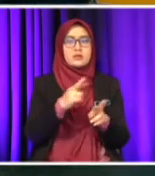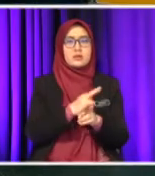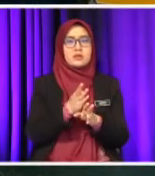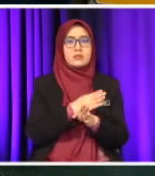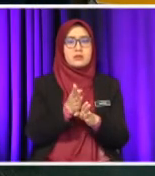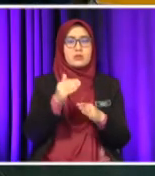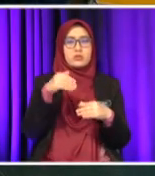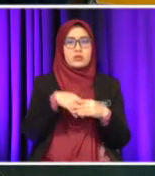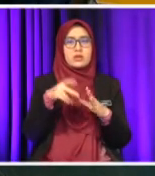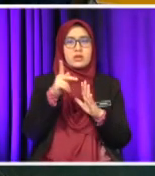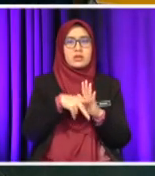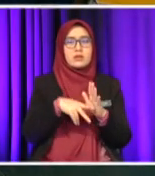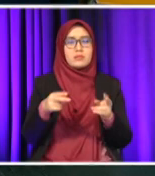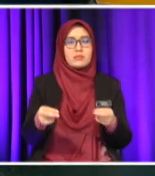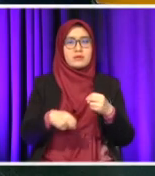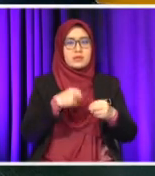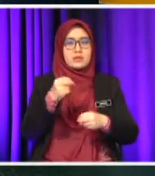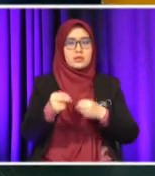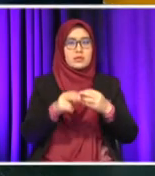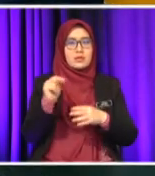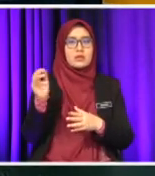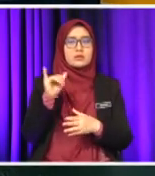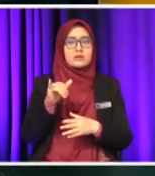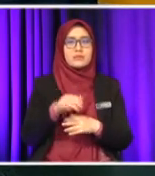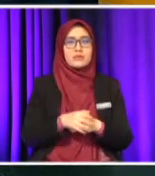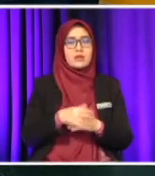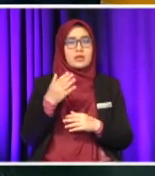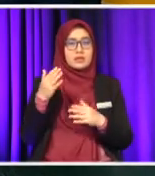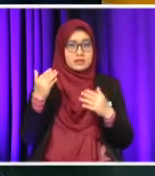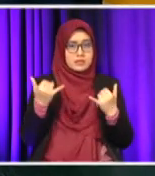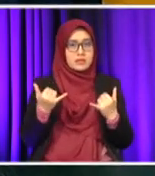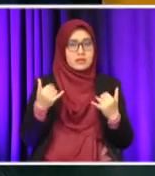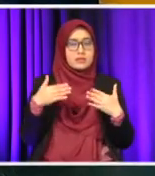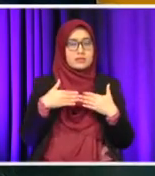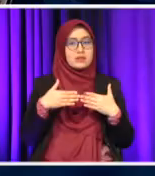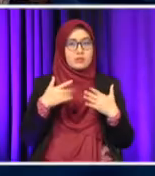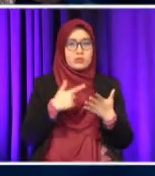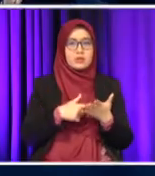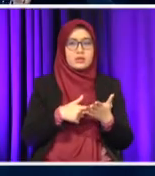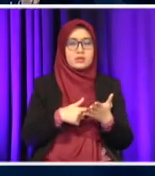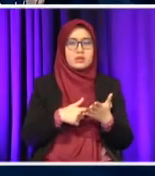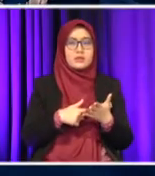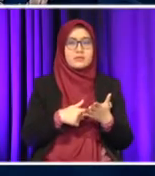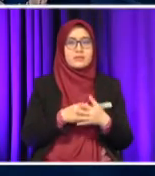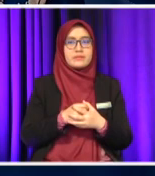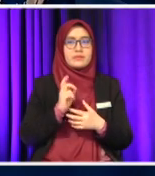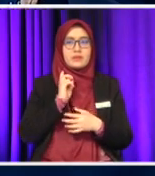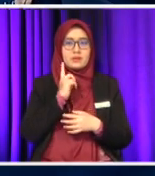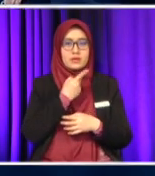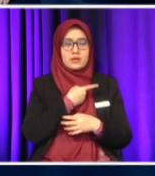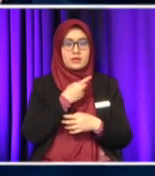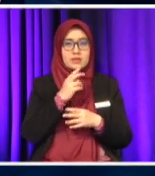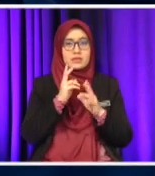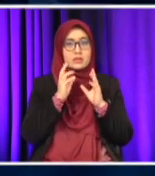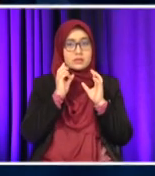kita sambung lagi kalau tadi kita cita pemasaran pemasaran penting mudah-mula kita sebut bentuk dalam